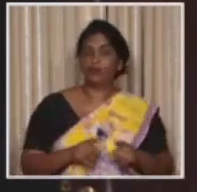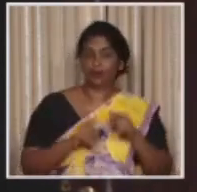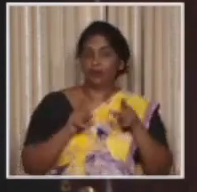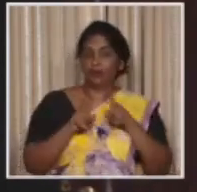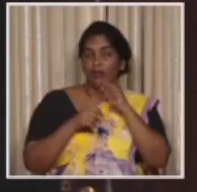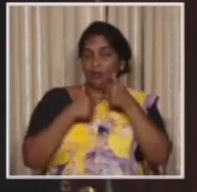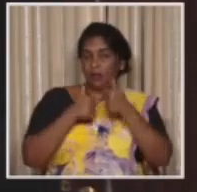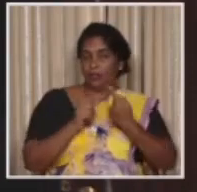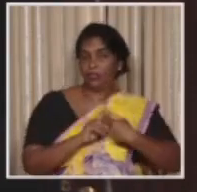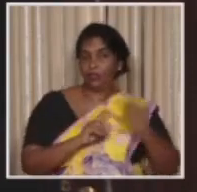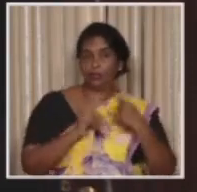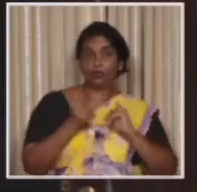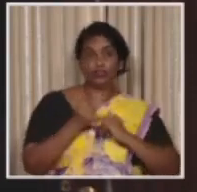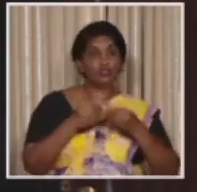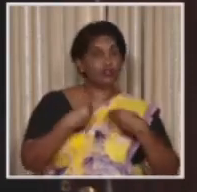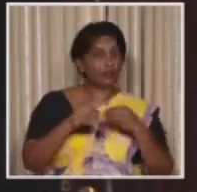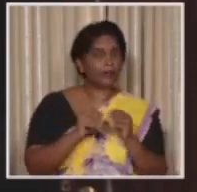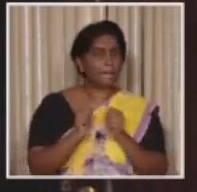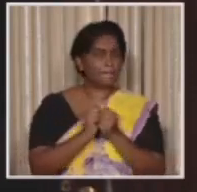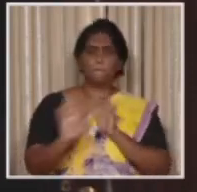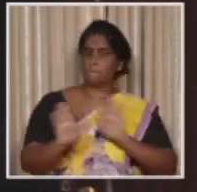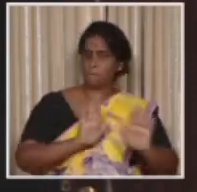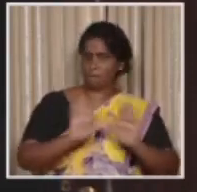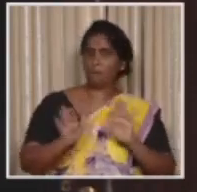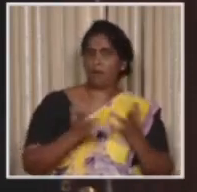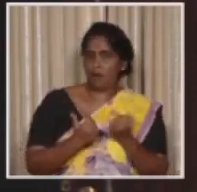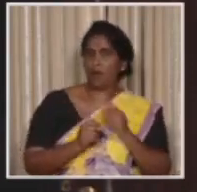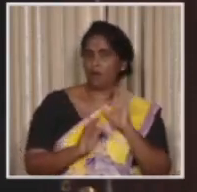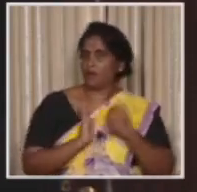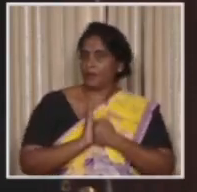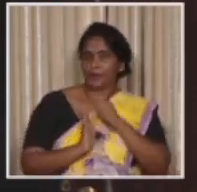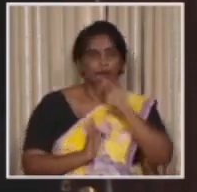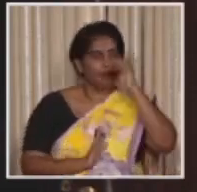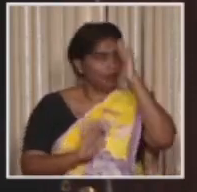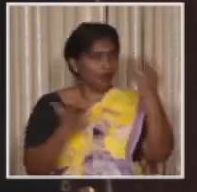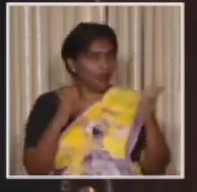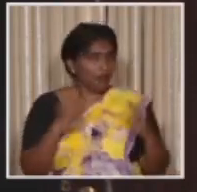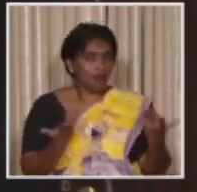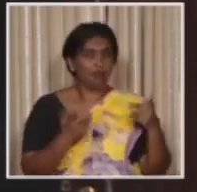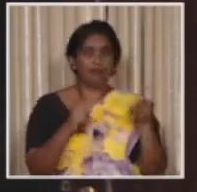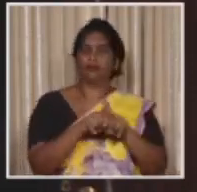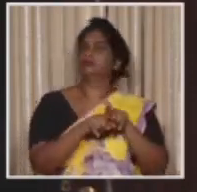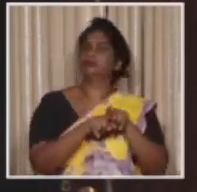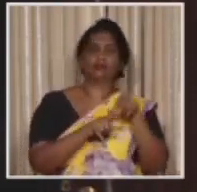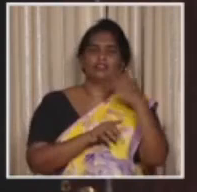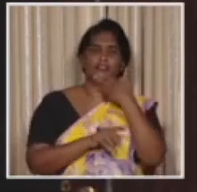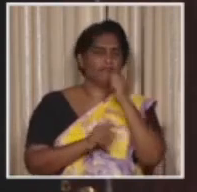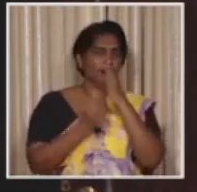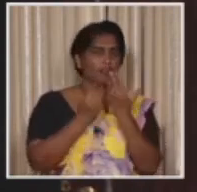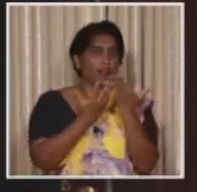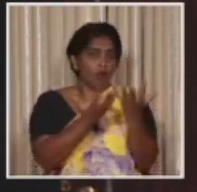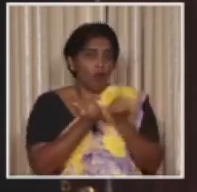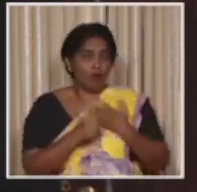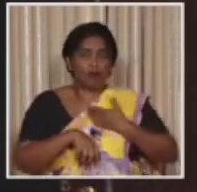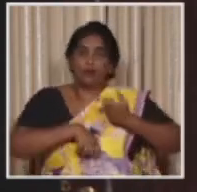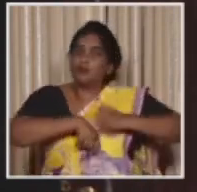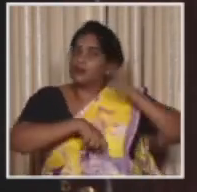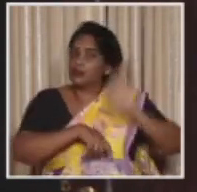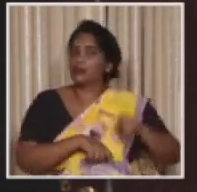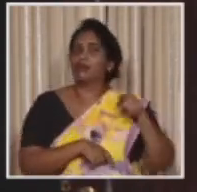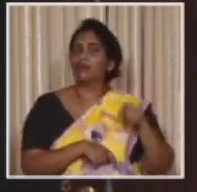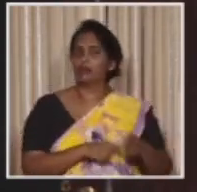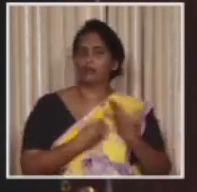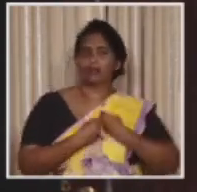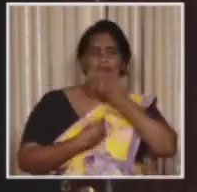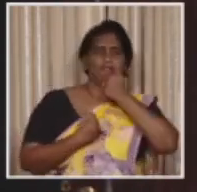software එකකින් පාලනය කළ යුතු කාරණාවක් ගරු කතානායකතුමනි. එහෙම නැති වුණොත් අර ජලය ලබා ගන්න ඕන අවස්ථාවලදී ඒක